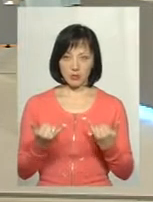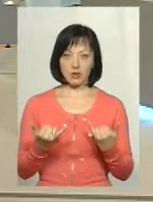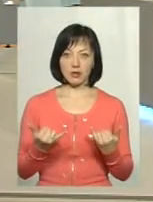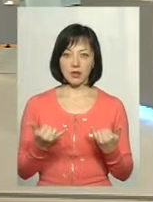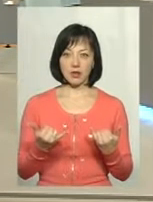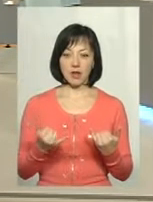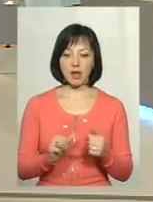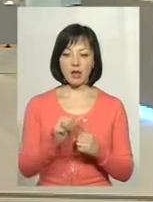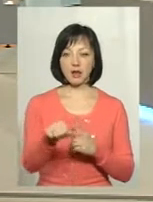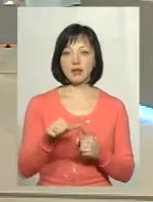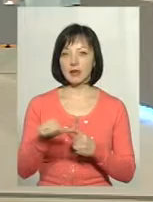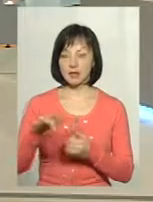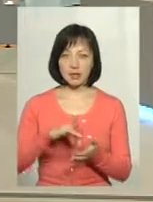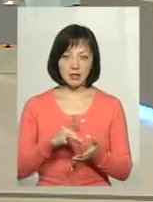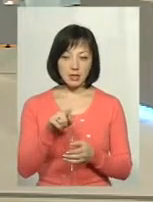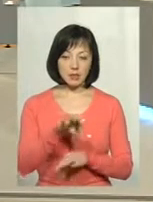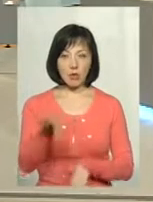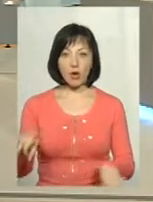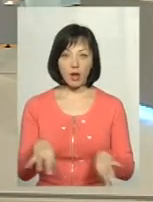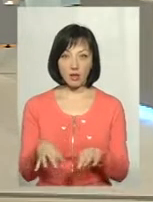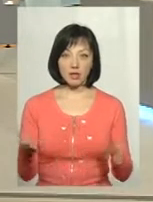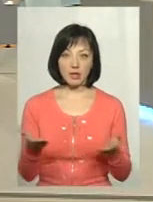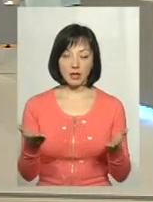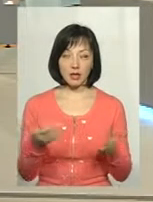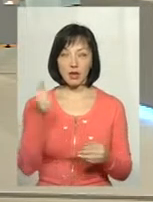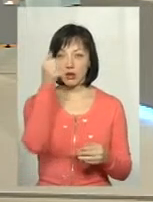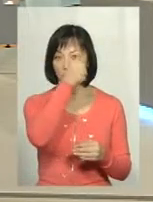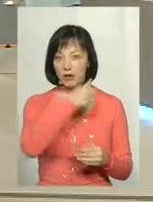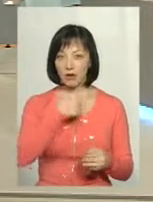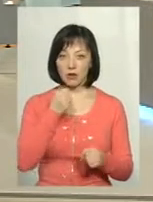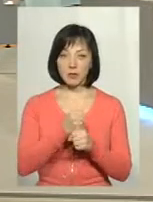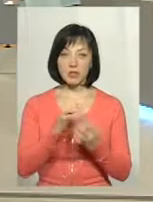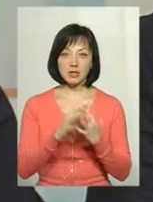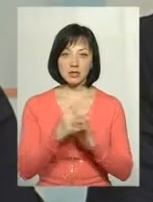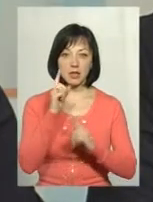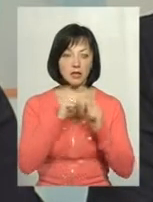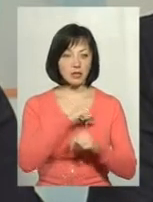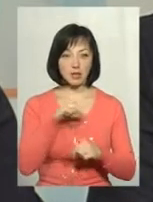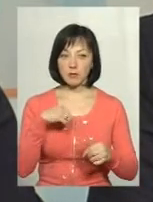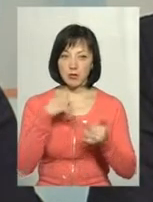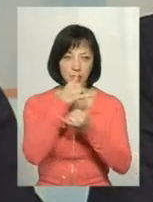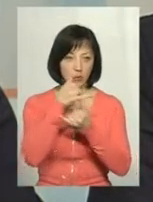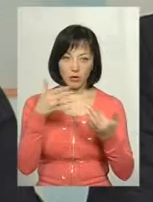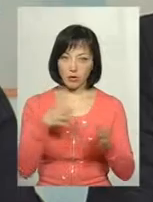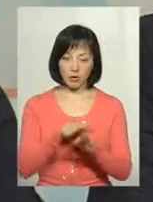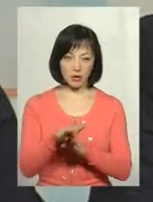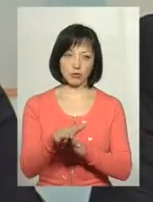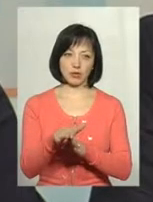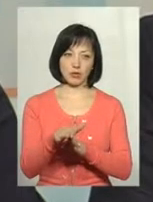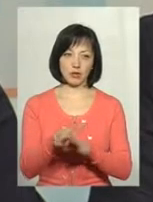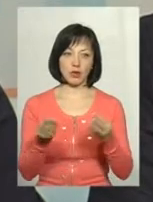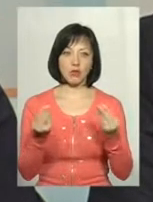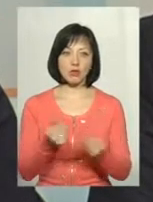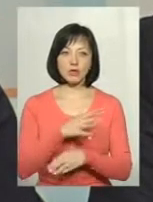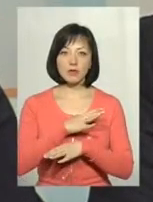реформі децентралізації. І ті проекти, які роки робили сільські ради самі, вони їх не могли реалізувати. Коштів